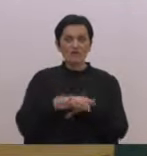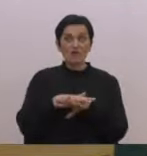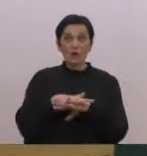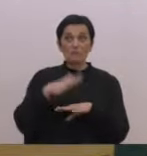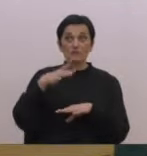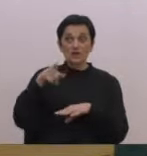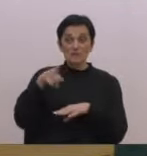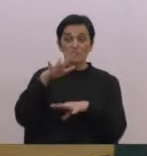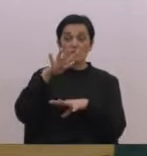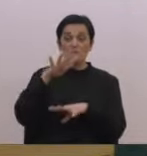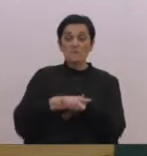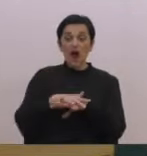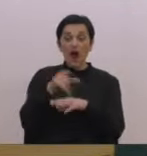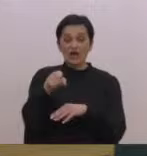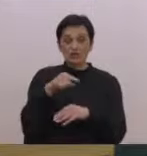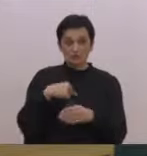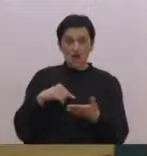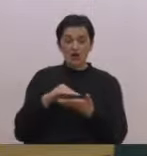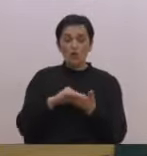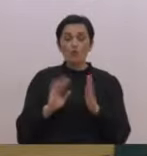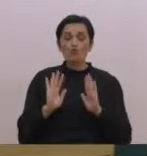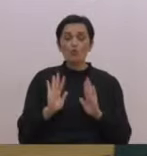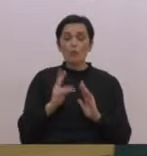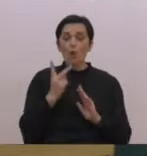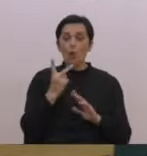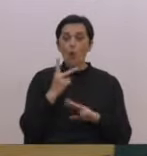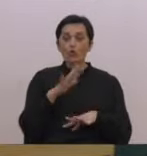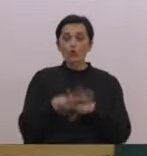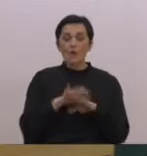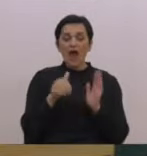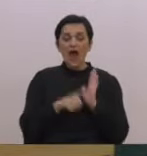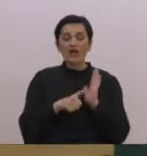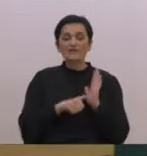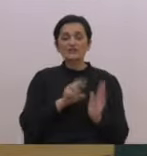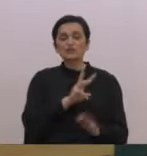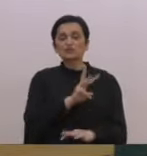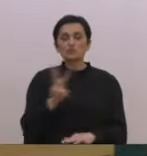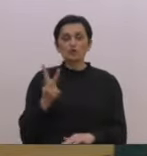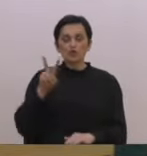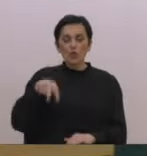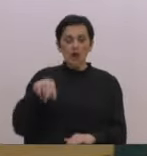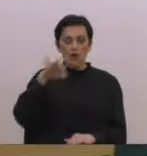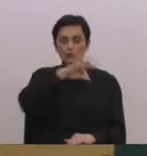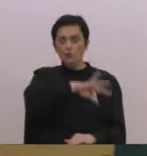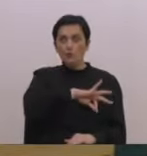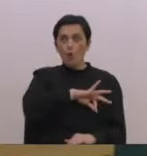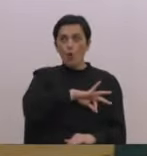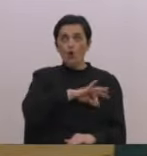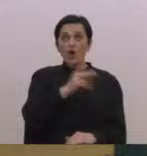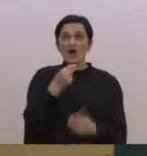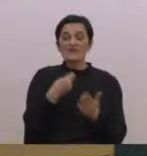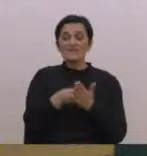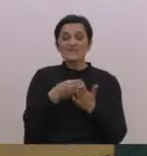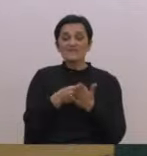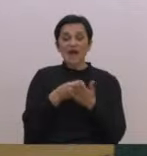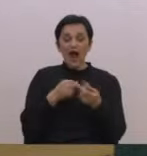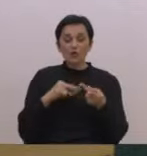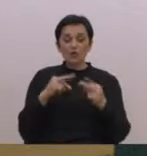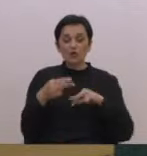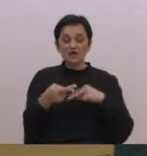კიდე გავიმეორებ, რომელმაც მხოლოდ ორმა ბანკმა 600 მილიონი ლარის მოგება ნახა ვალუტის